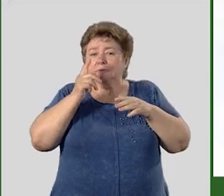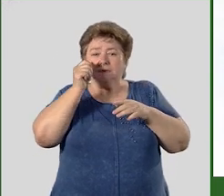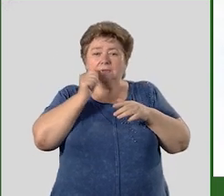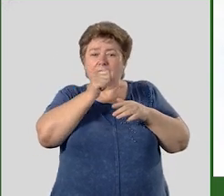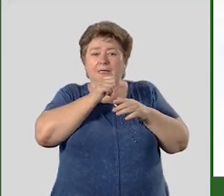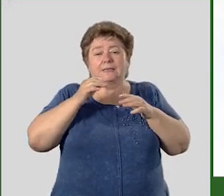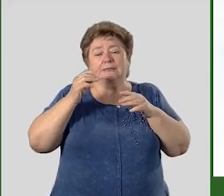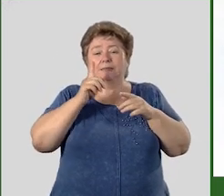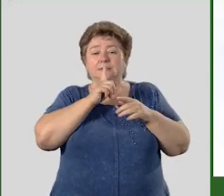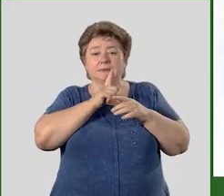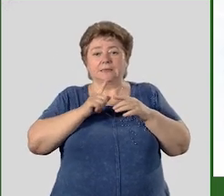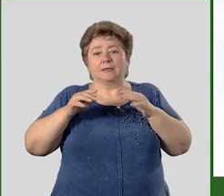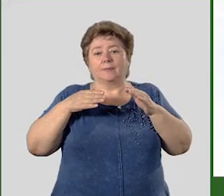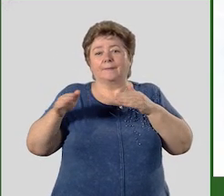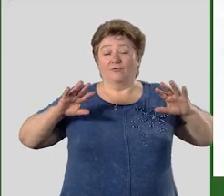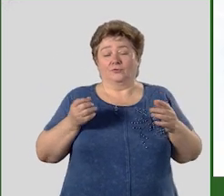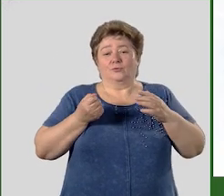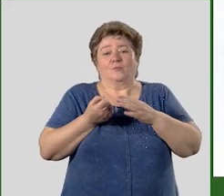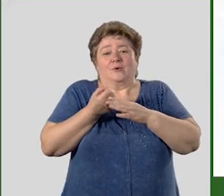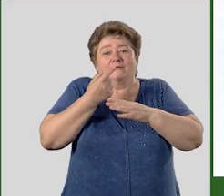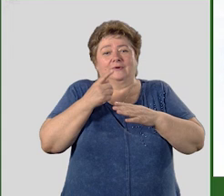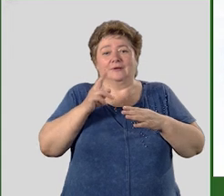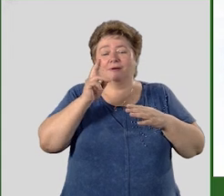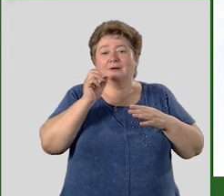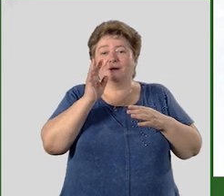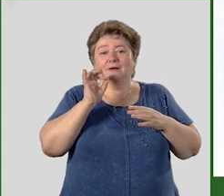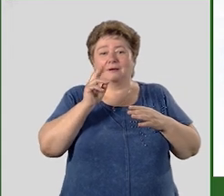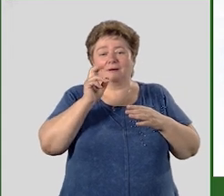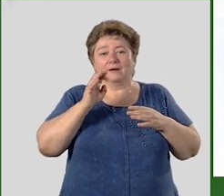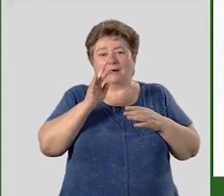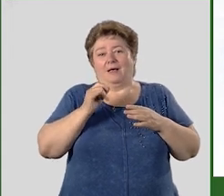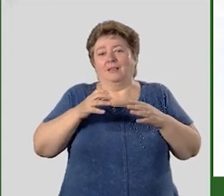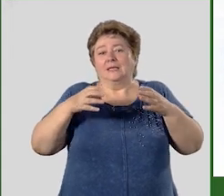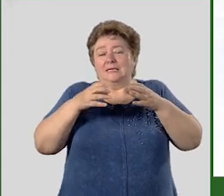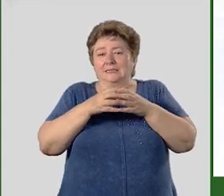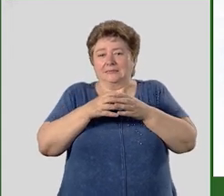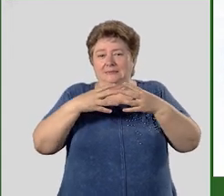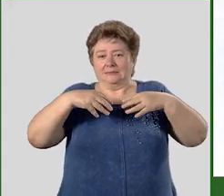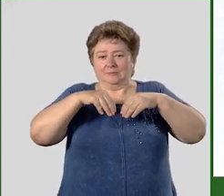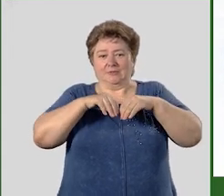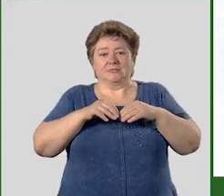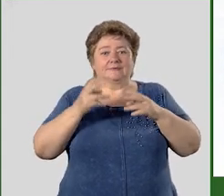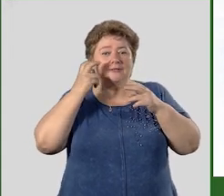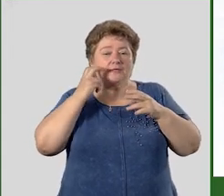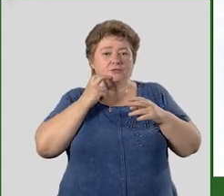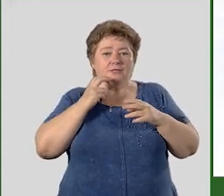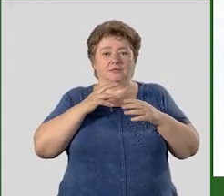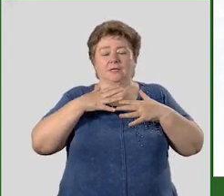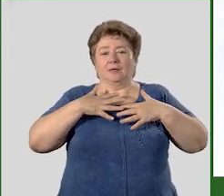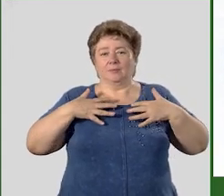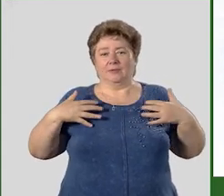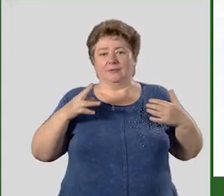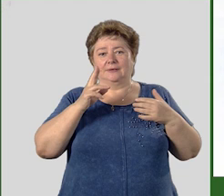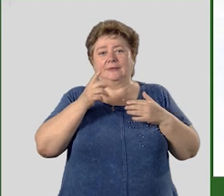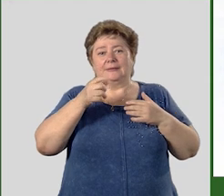среди камней. Словно ниоткуда появляются каракалы, представители семейства кошачьих, и